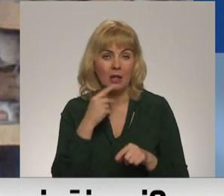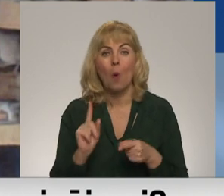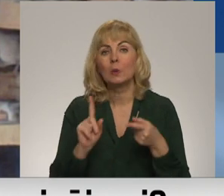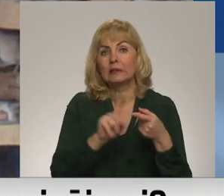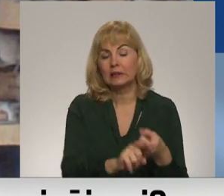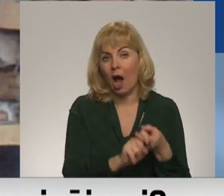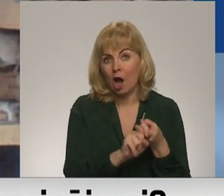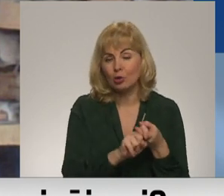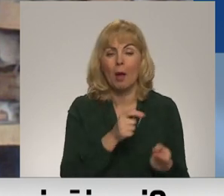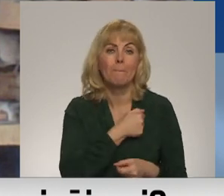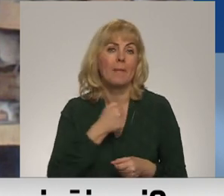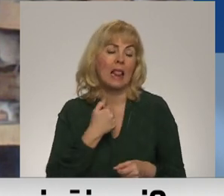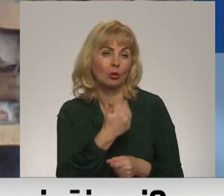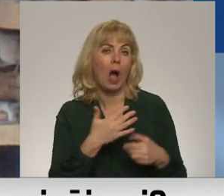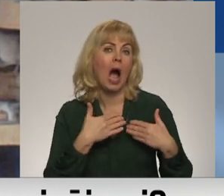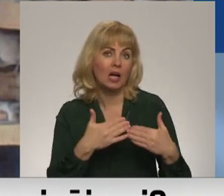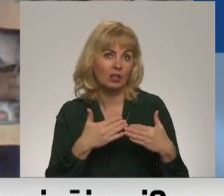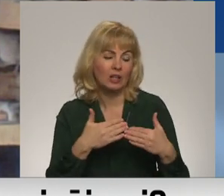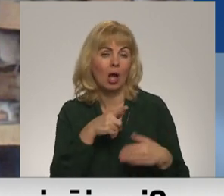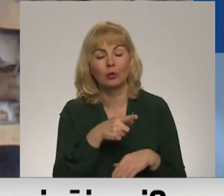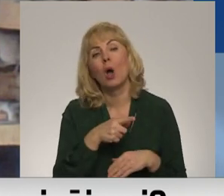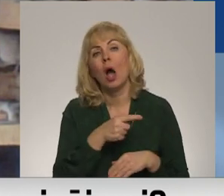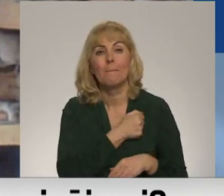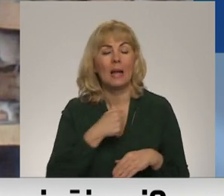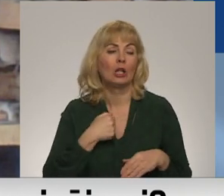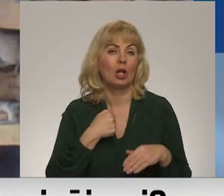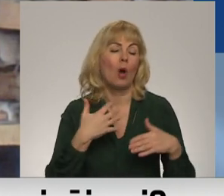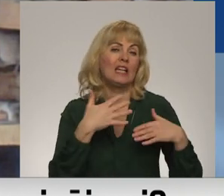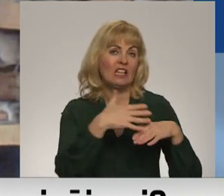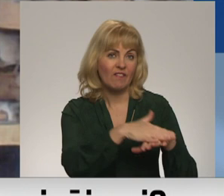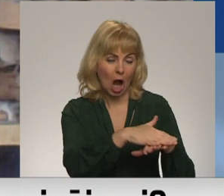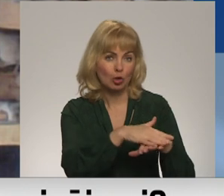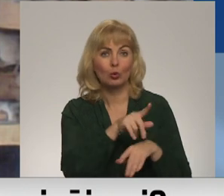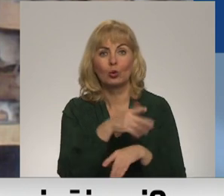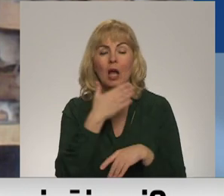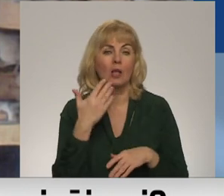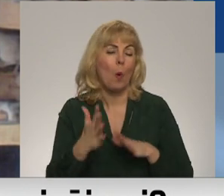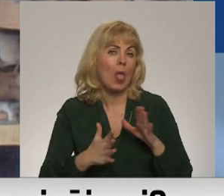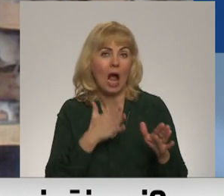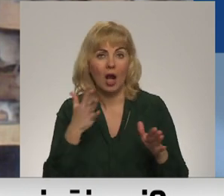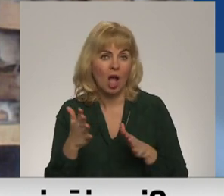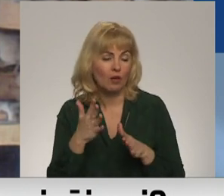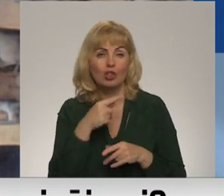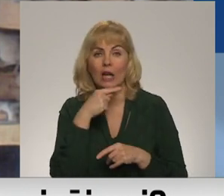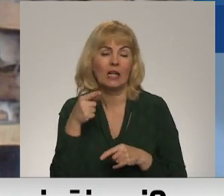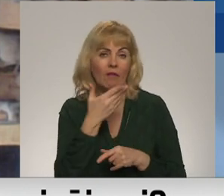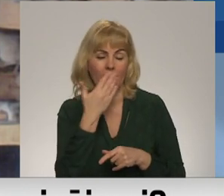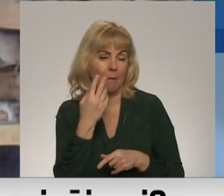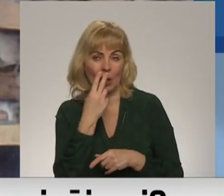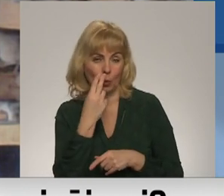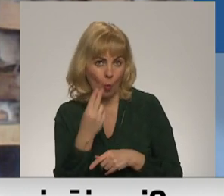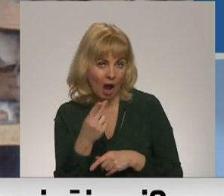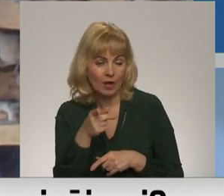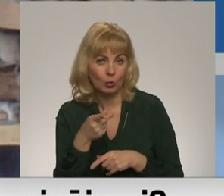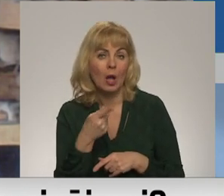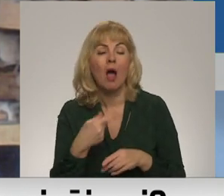teiksim, ar militārām aktivitātēm, ar militāro komandu struktūru. Un tur arī nekāda liela gatavošanās Krievijas pusē netika novērota, un tāpēc